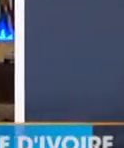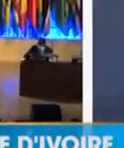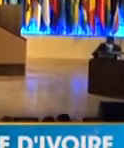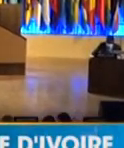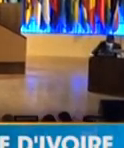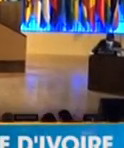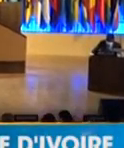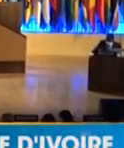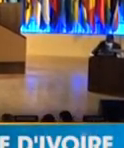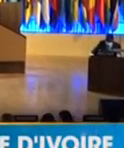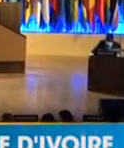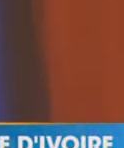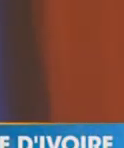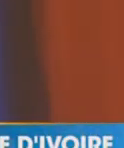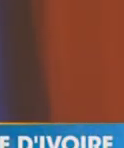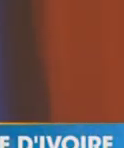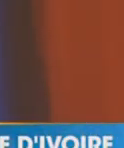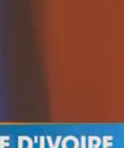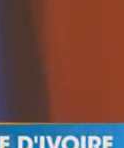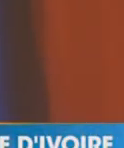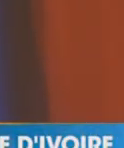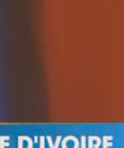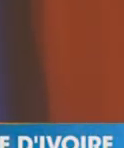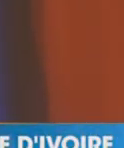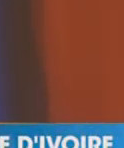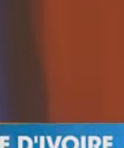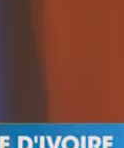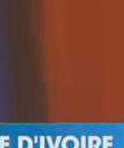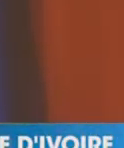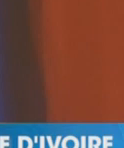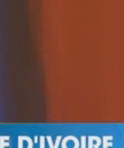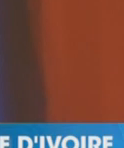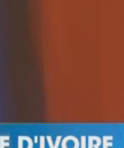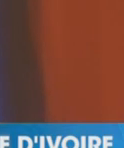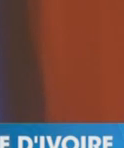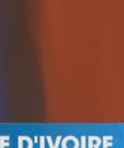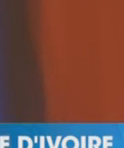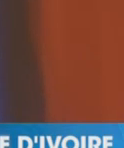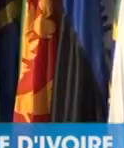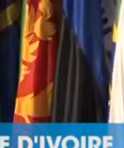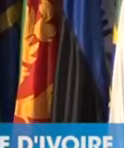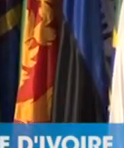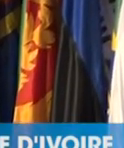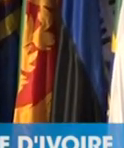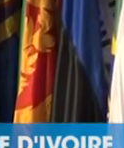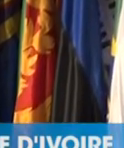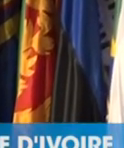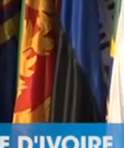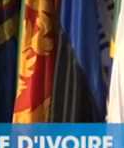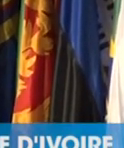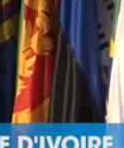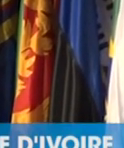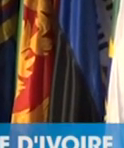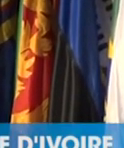41e session de la Conférence générale de l'UNESCO à Paris, Mariatou Koné a présenté le tableau de l'école ivoirienne, un secteur qui est